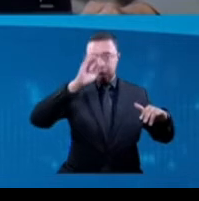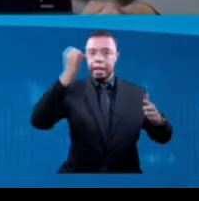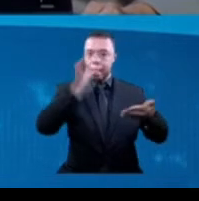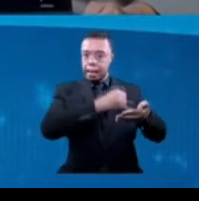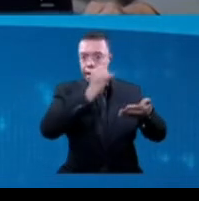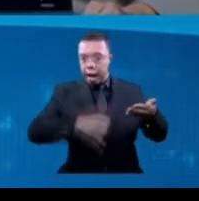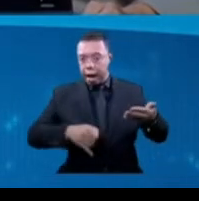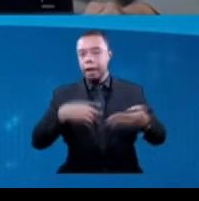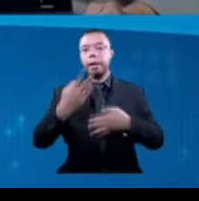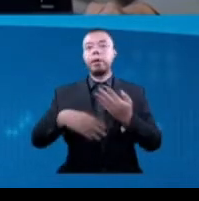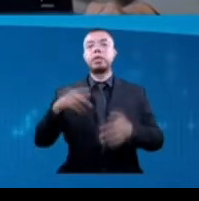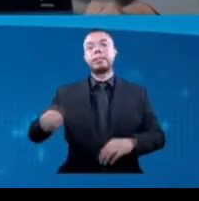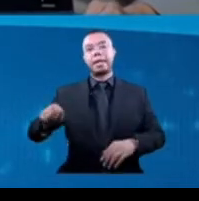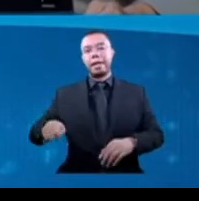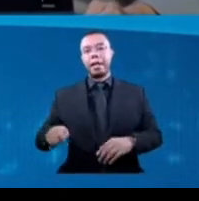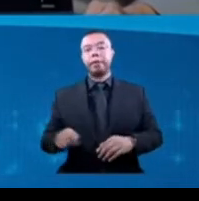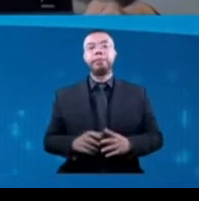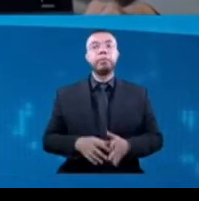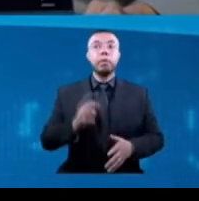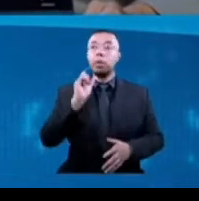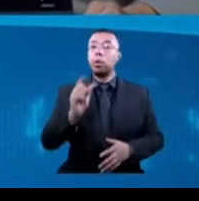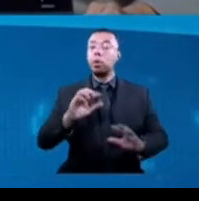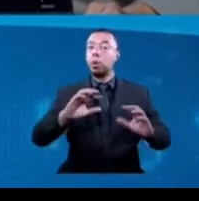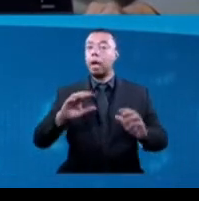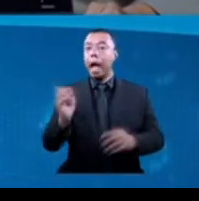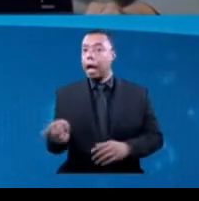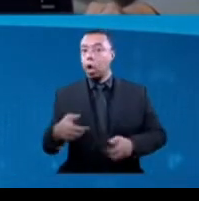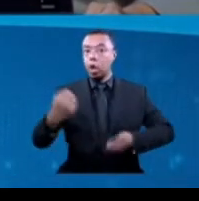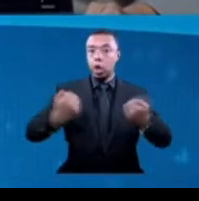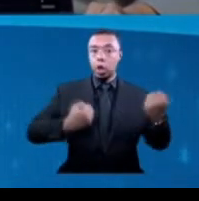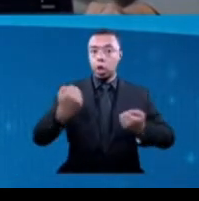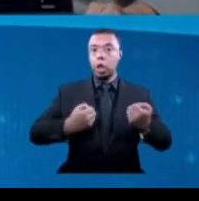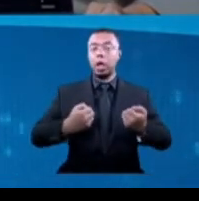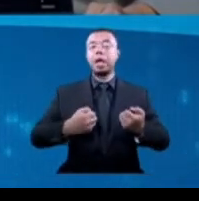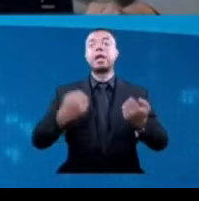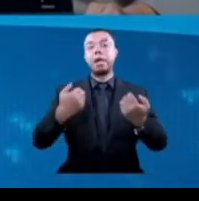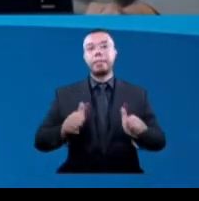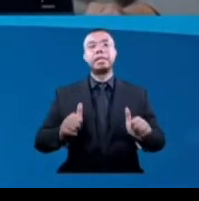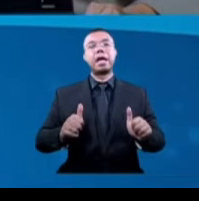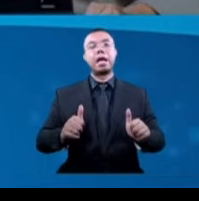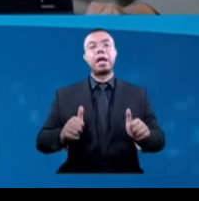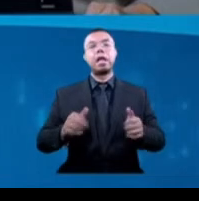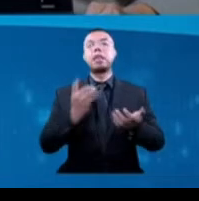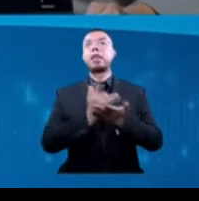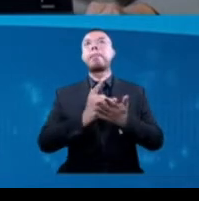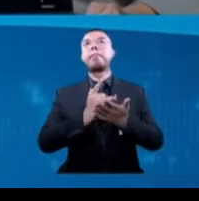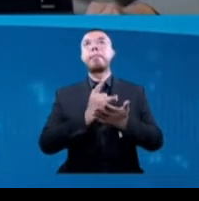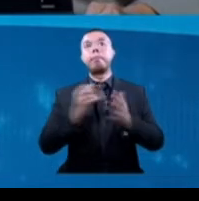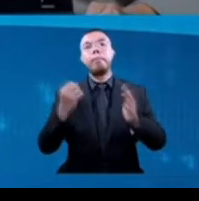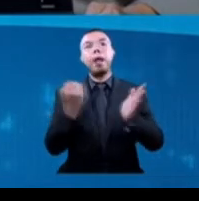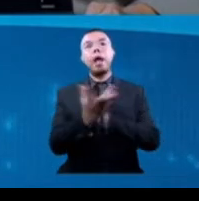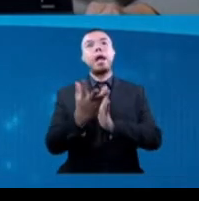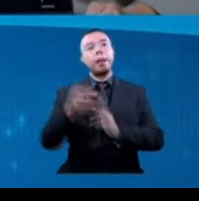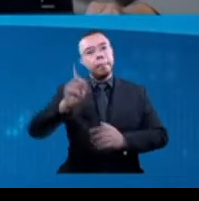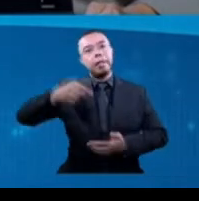akan diproses di pengadilan. Bagi angkutan umum travel yang resmi yang tetap melakukan pelanggaran, tetap